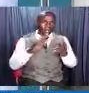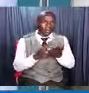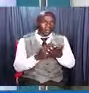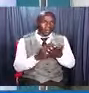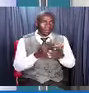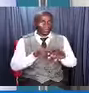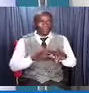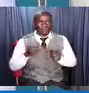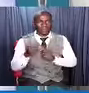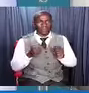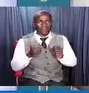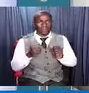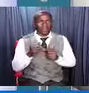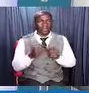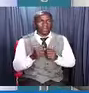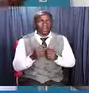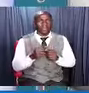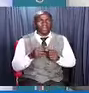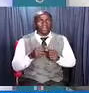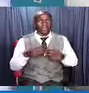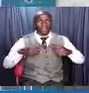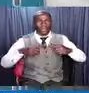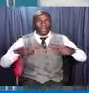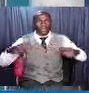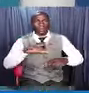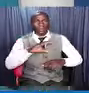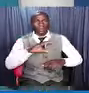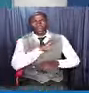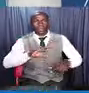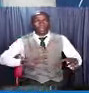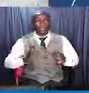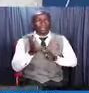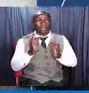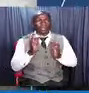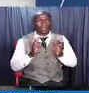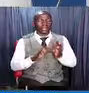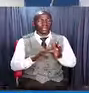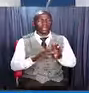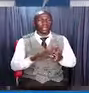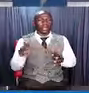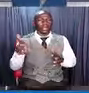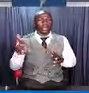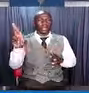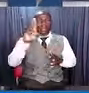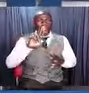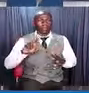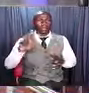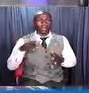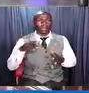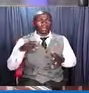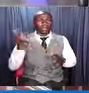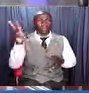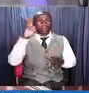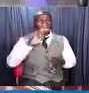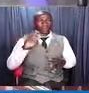peace, sometimes fight. Umekuwa adui kwa Kristo Yesu. So you are now an enemy to the Lord Jesus. Ndio mimi nilikuwa hapa uponyaji wangu ni wanusunusu. That's why I was